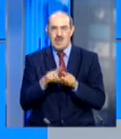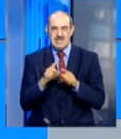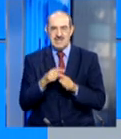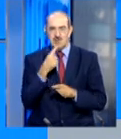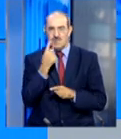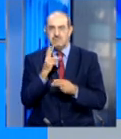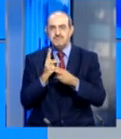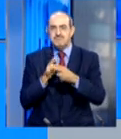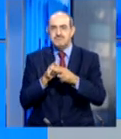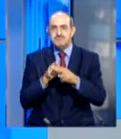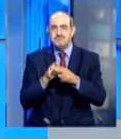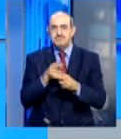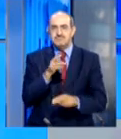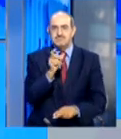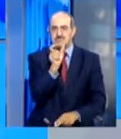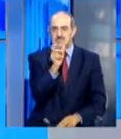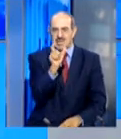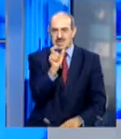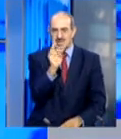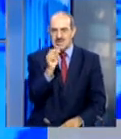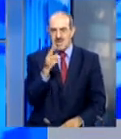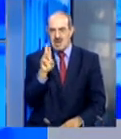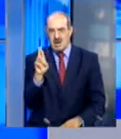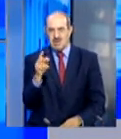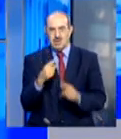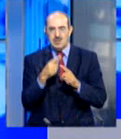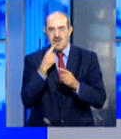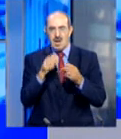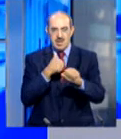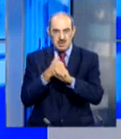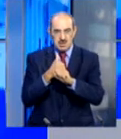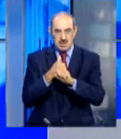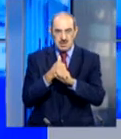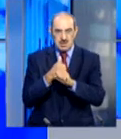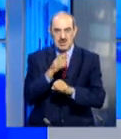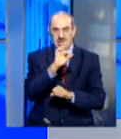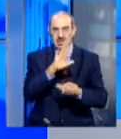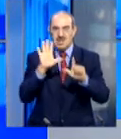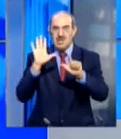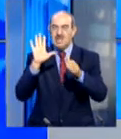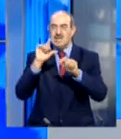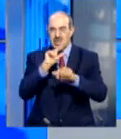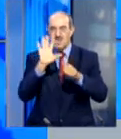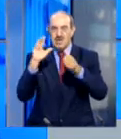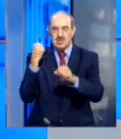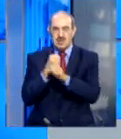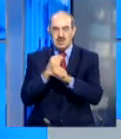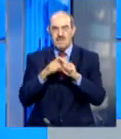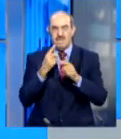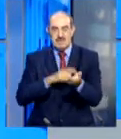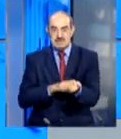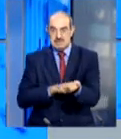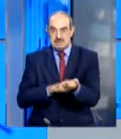يتعلق بالمسمى تاء راع البالغ من العمر 56 سنة من ولاية